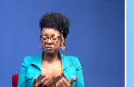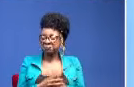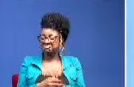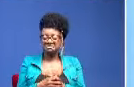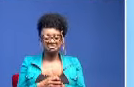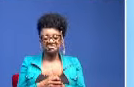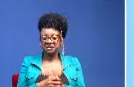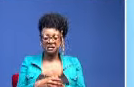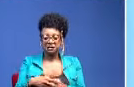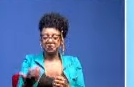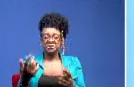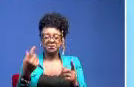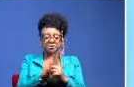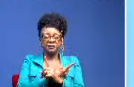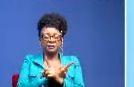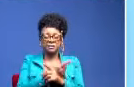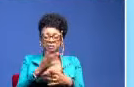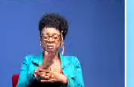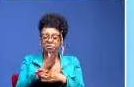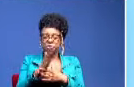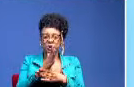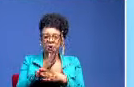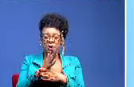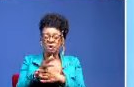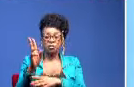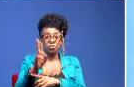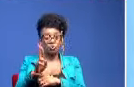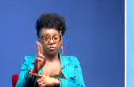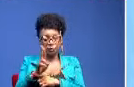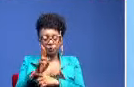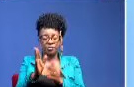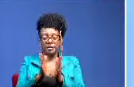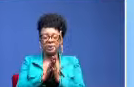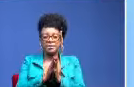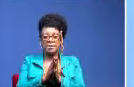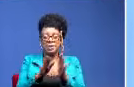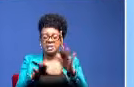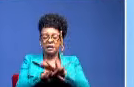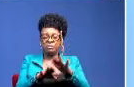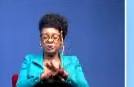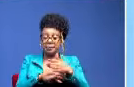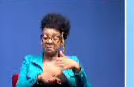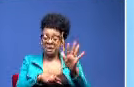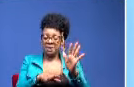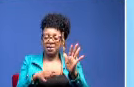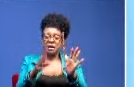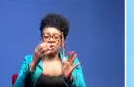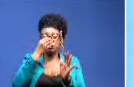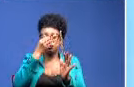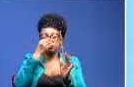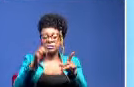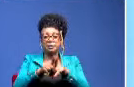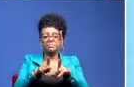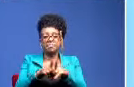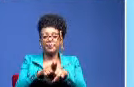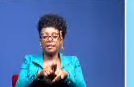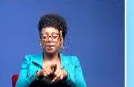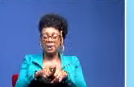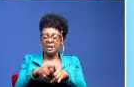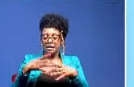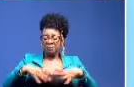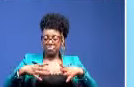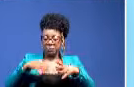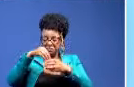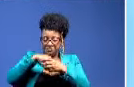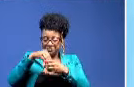wa vilivyokuwa kati ya Rais mstaafu Uhuru Kenyatta na naibu wake wakati huo William Ruto. Wandani wa naibu rais hii